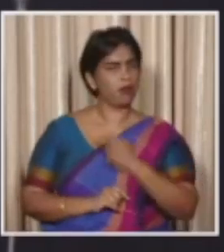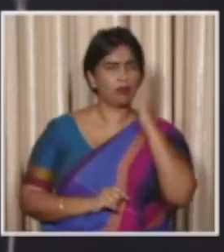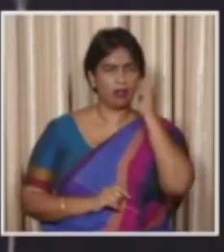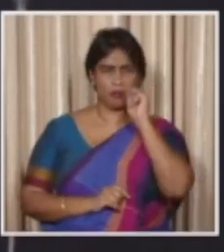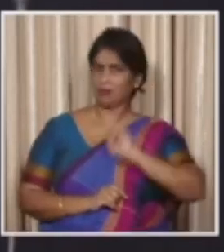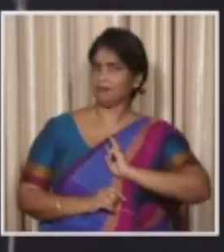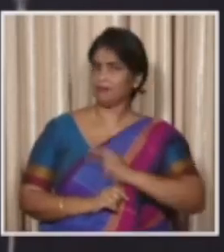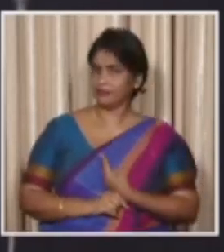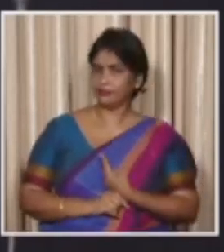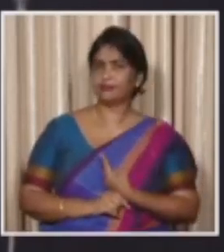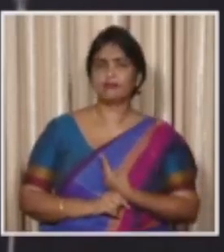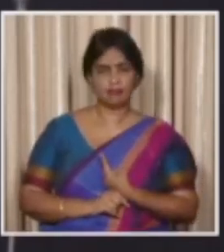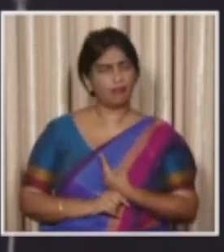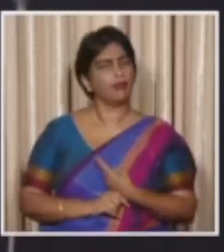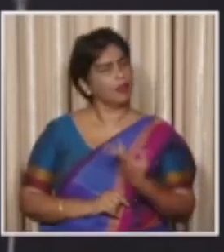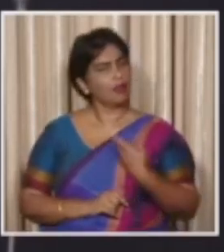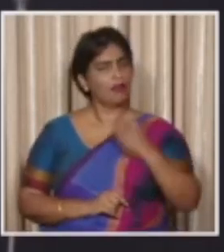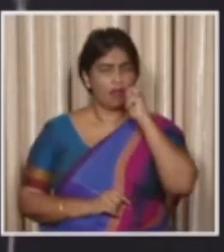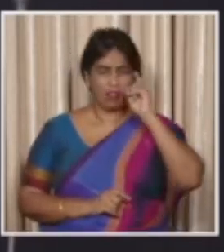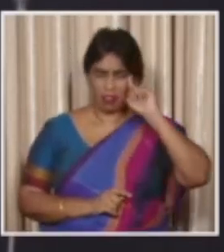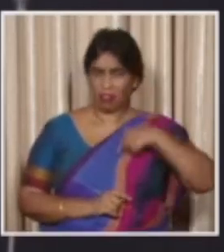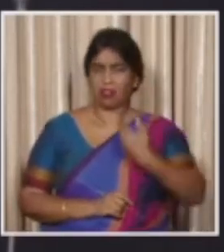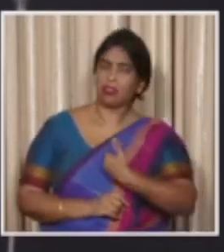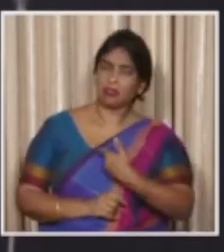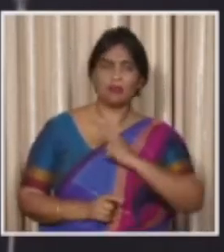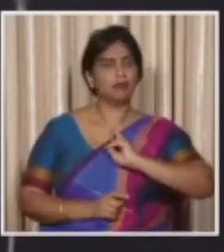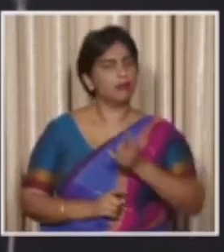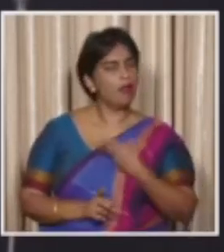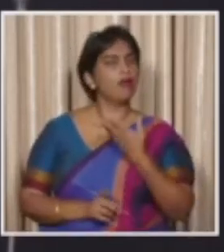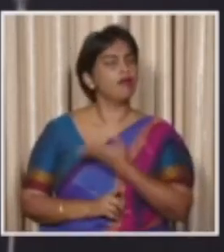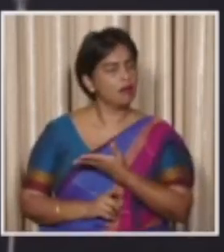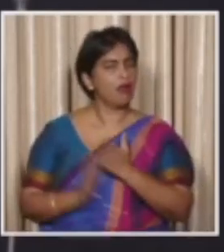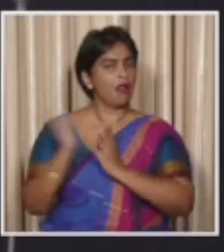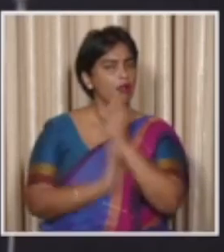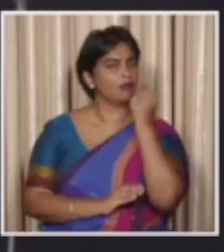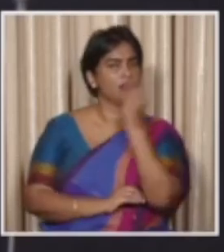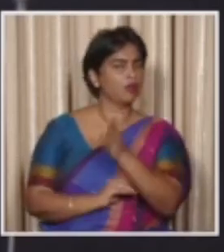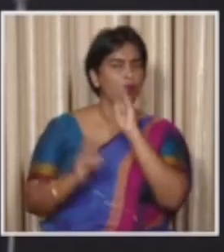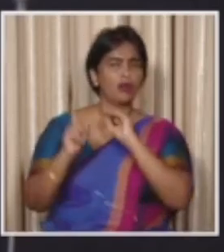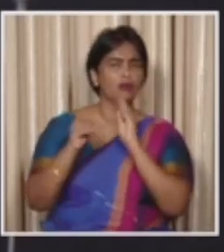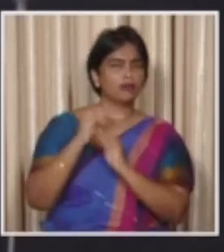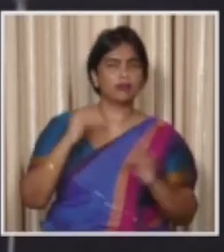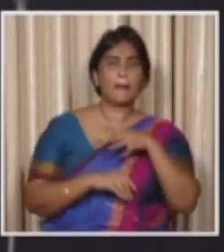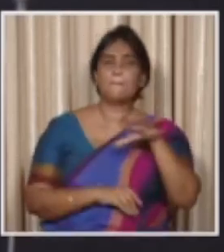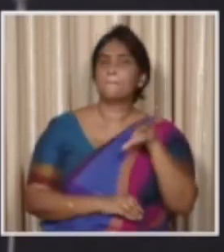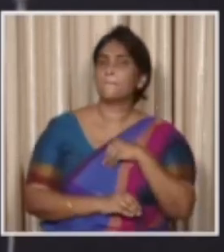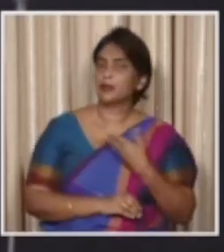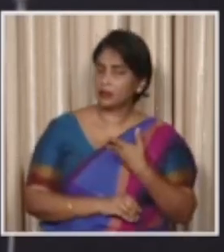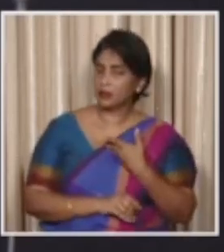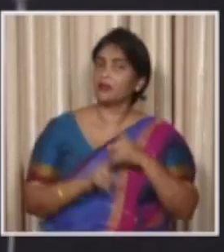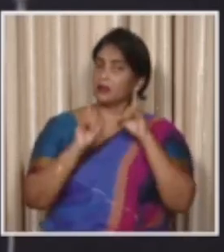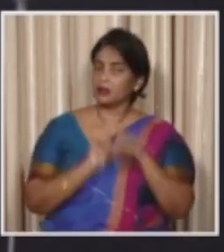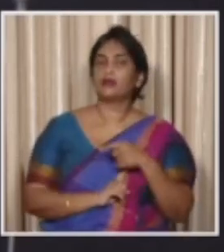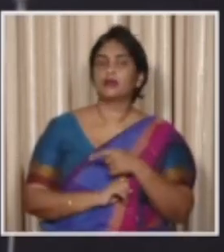නැත්තම් තමන්ගේ ලිංගිකත්වය ඕනකමින් වෙනස් කරපු අයටත් මේ අයිතිවාසිකම් දෙනවා කියලා කියන්නේ වක්‍රව. ඒක අපි පිළිගන්න එක. ඒ වගේම